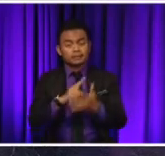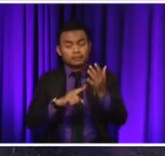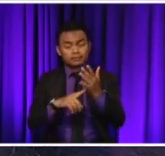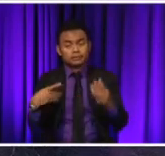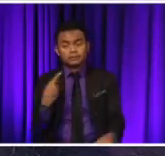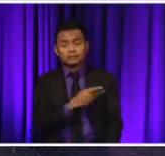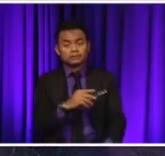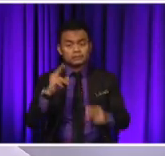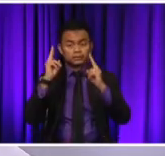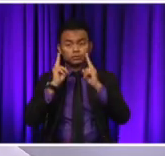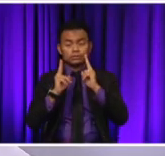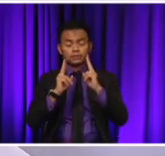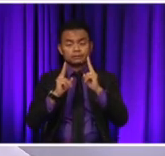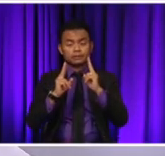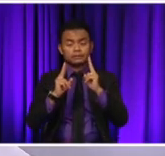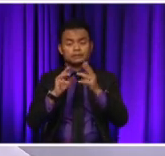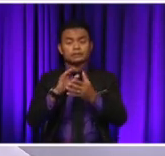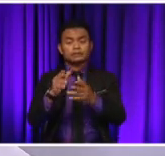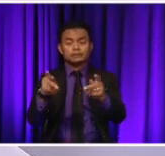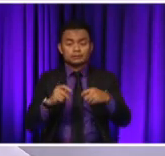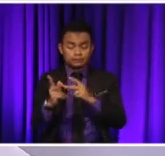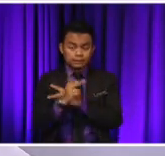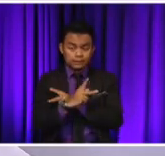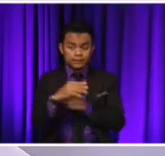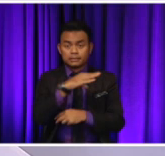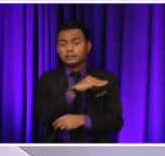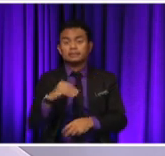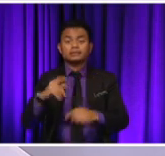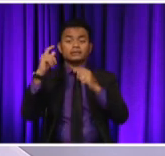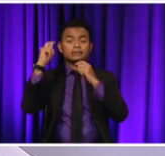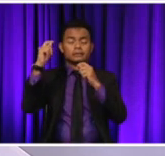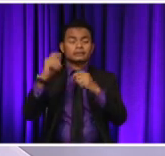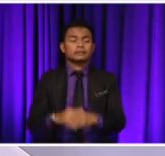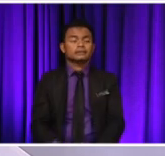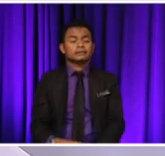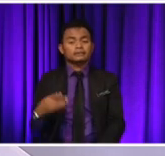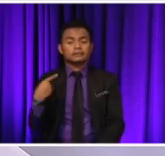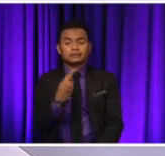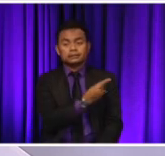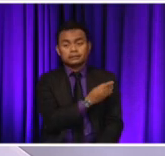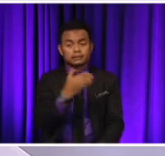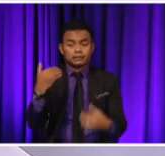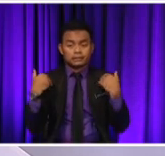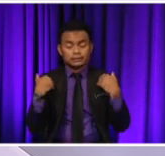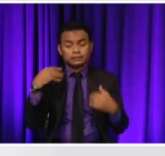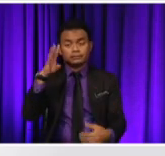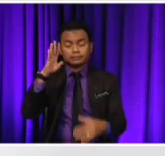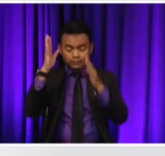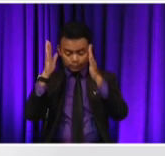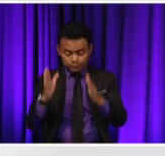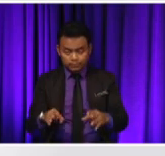kasih dan juga tanya kepada murid-murid yang menyertai kita pada hari ini kita ada ini kita ada Najla